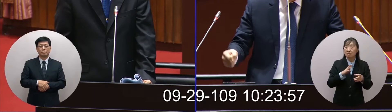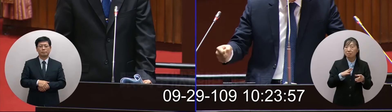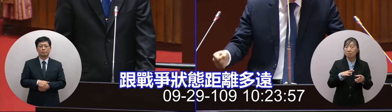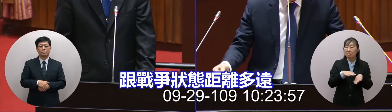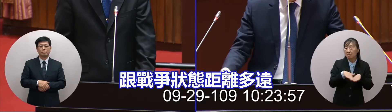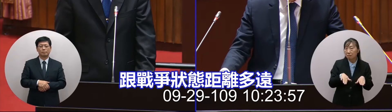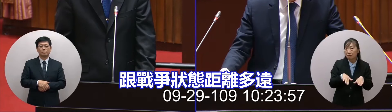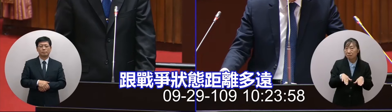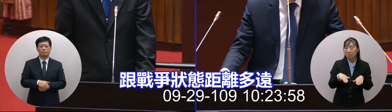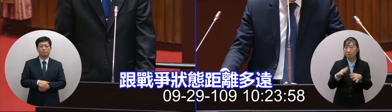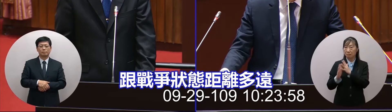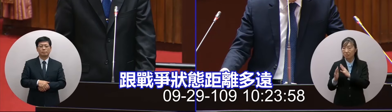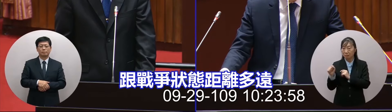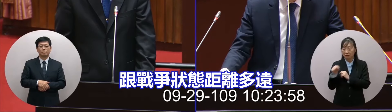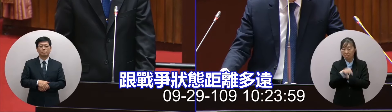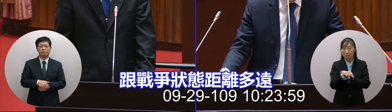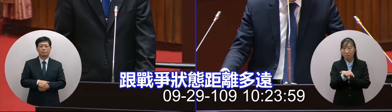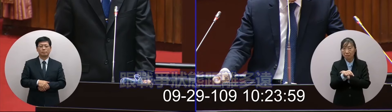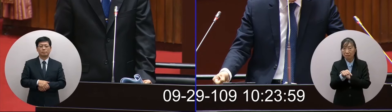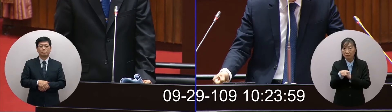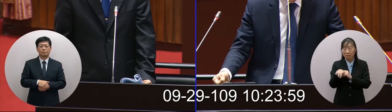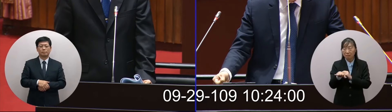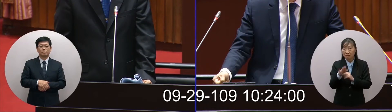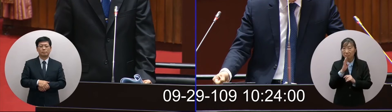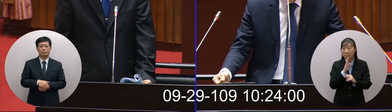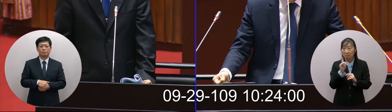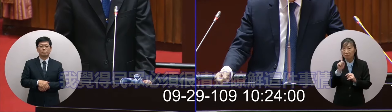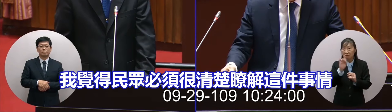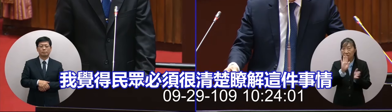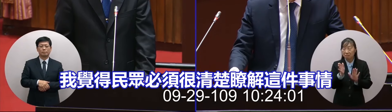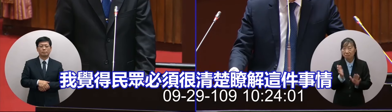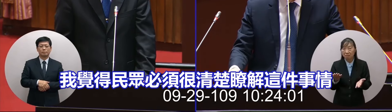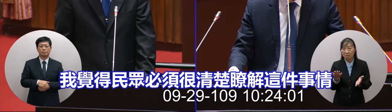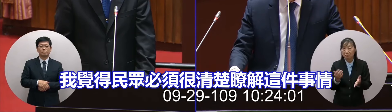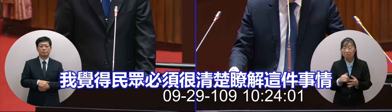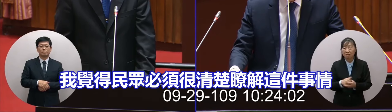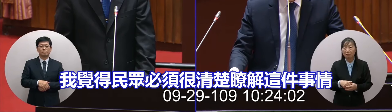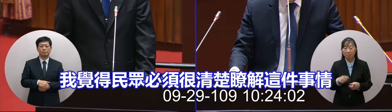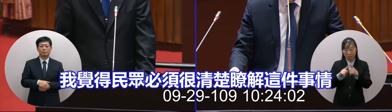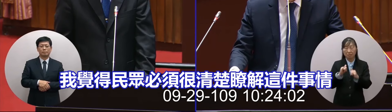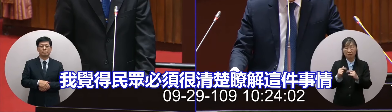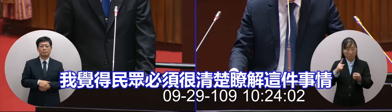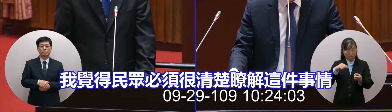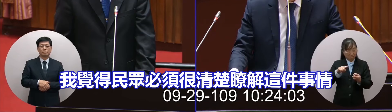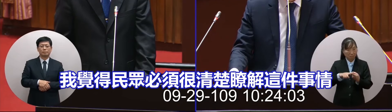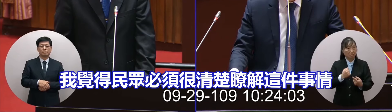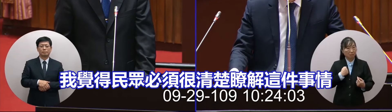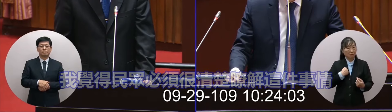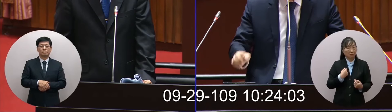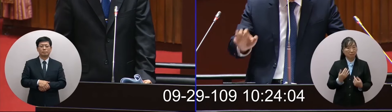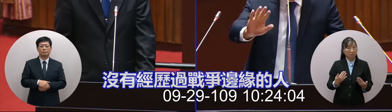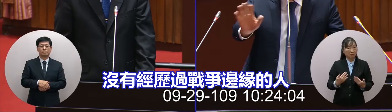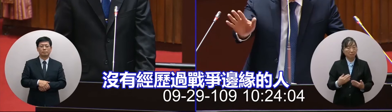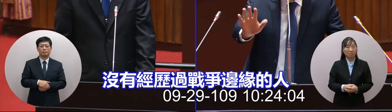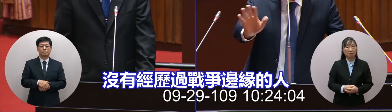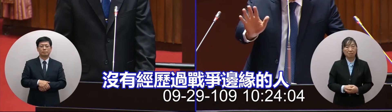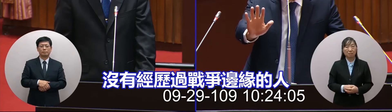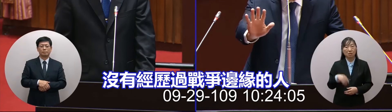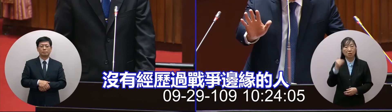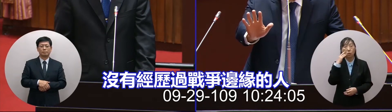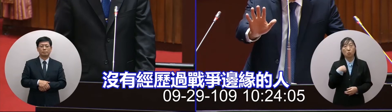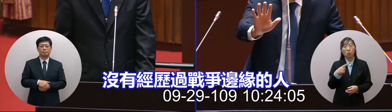态跟战争状态距离多远。我觉得民众必须要很清楚了解这件事情，没有